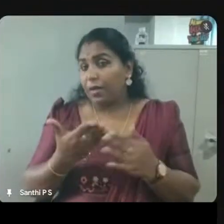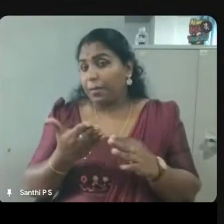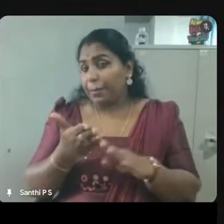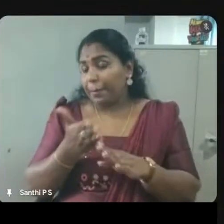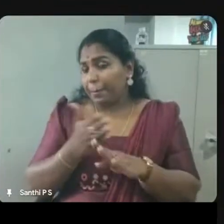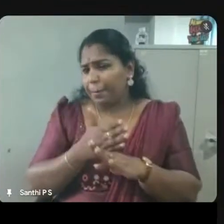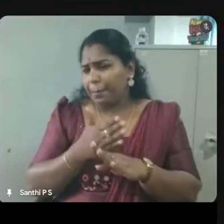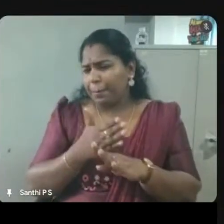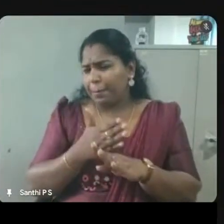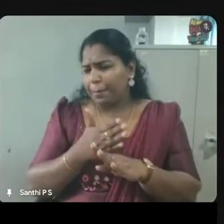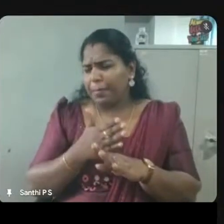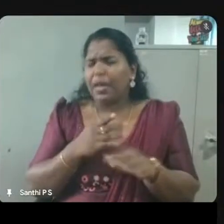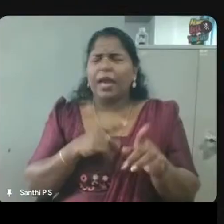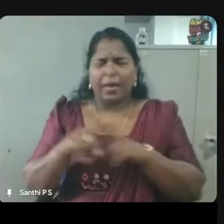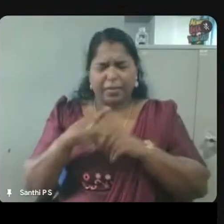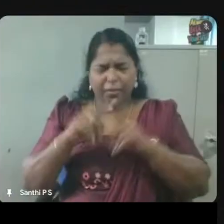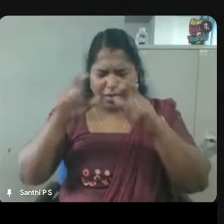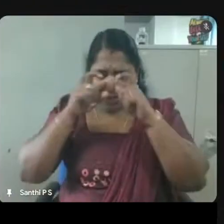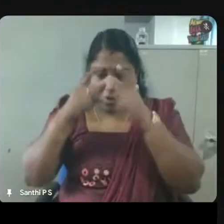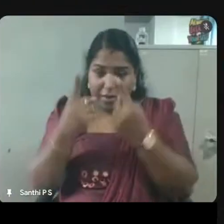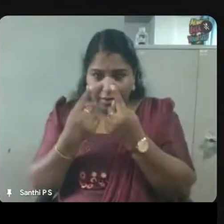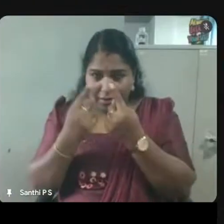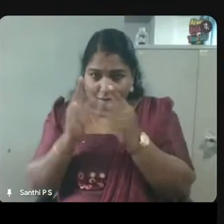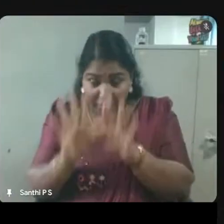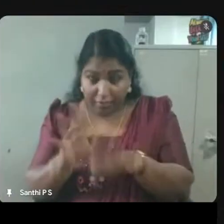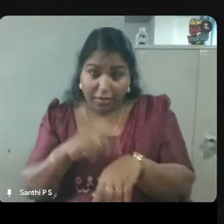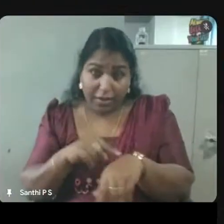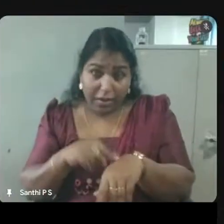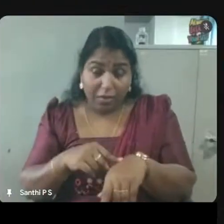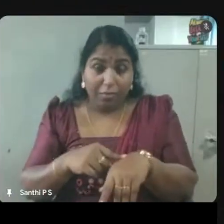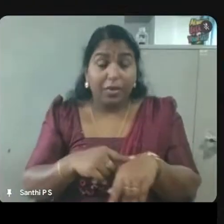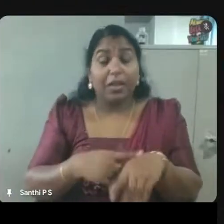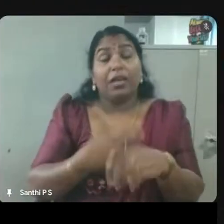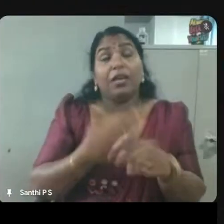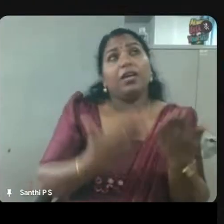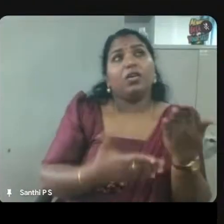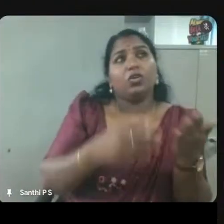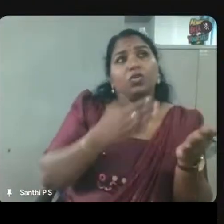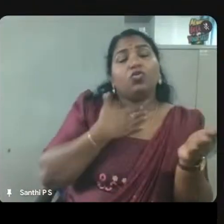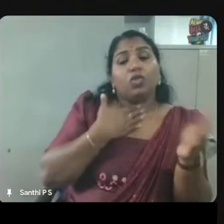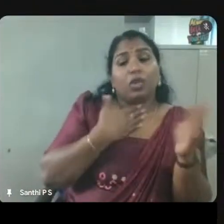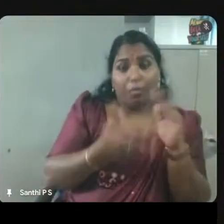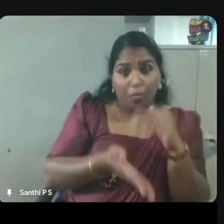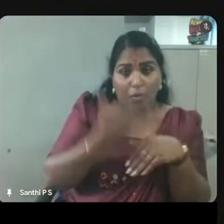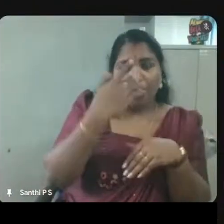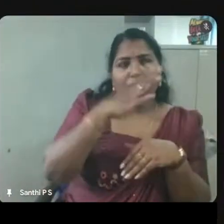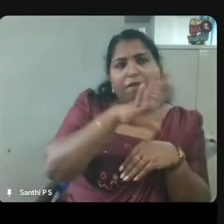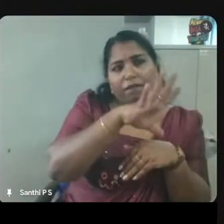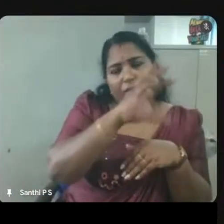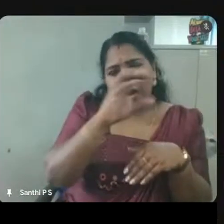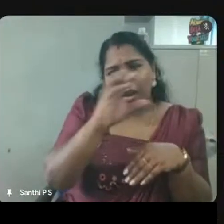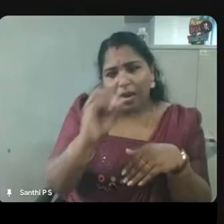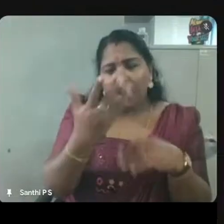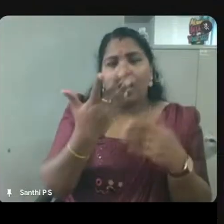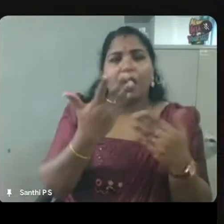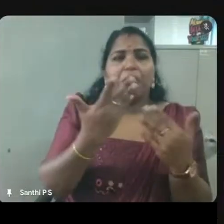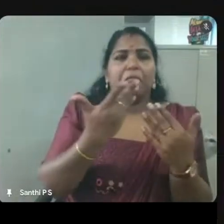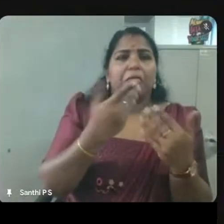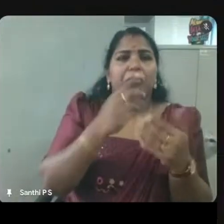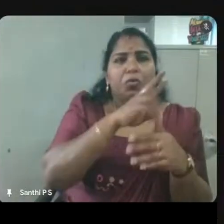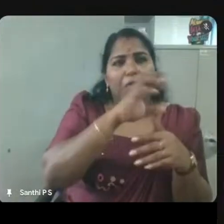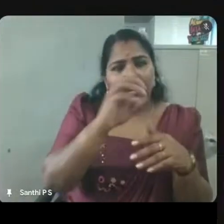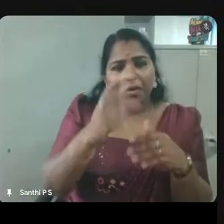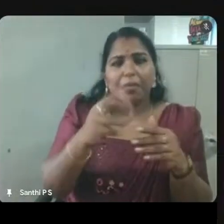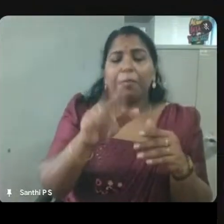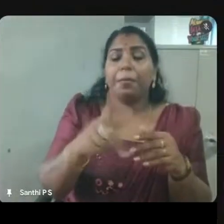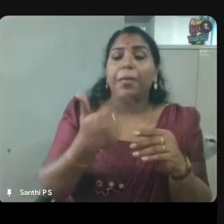സപ്പോസ് 250-ഓ 300-ഓ നിൽക്കുന്ന സമയത്താണ് മാഡം ചെക്ക് ചെയ്തതെങ്കിൽ ആ കണ്ണട 2 ദിവസം കഴിയുമ്പോൾ മാഡത്തിന് യൂസ് ചെയ്യാൻ അൺകംഫർട്ടബിൾ ആവും. സോ ദാറ്റ് ഈസ് വൺ